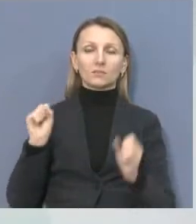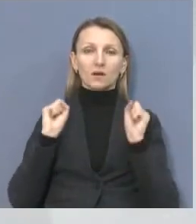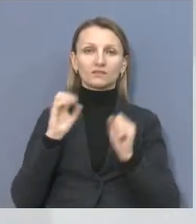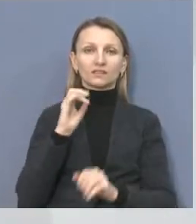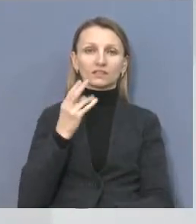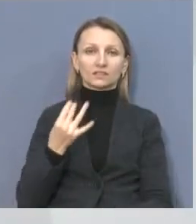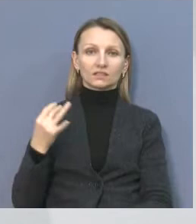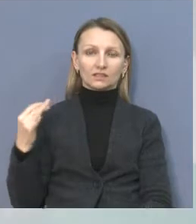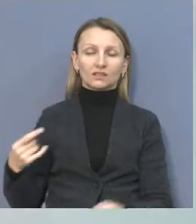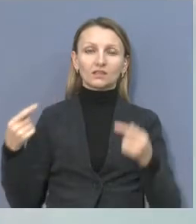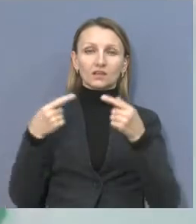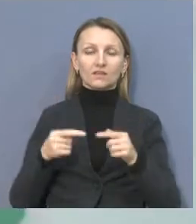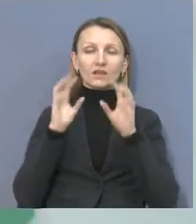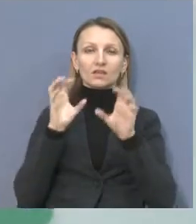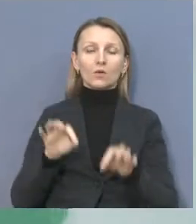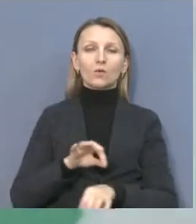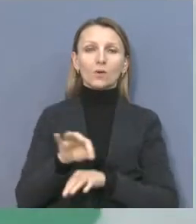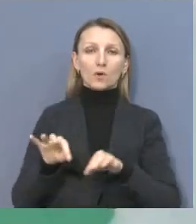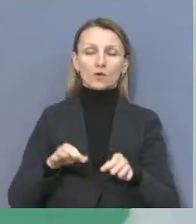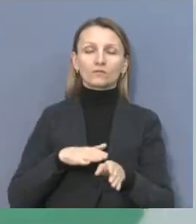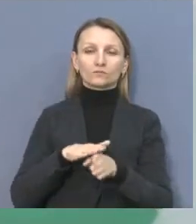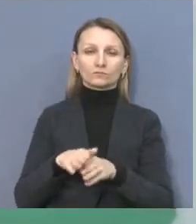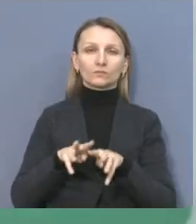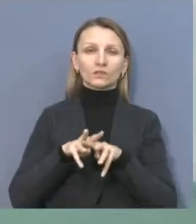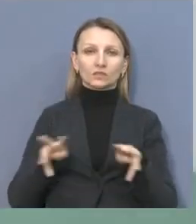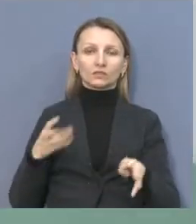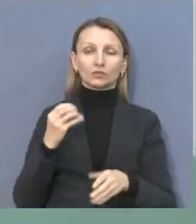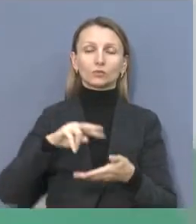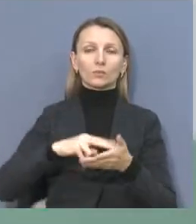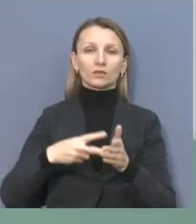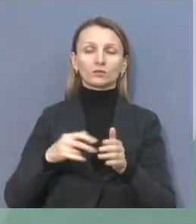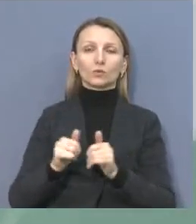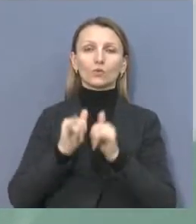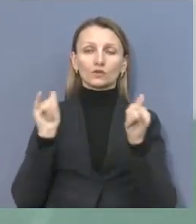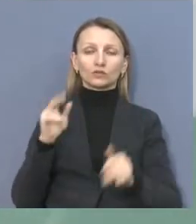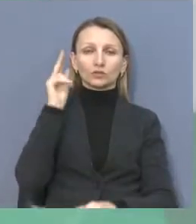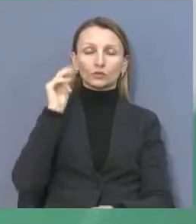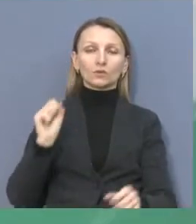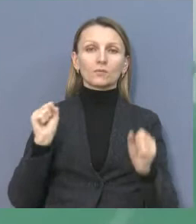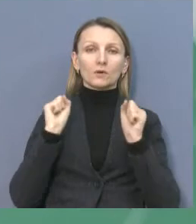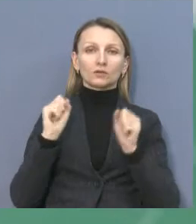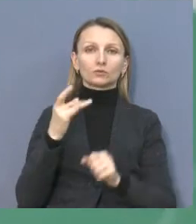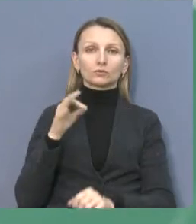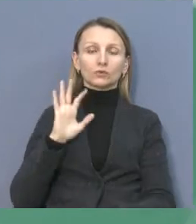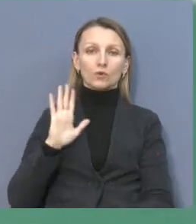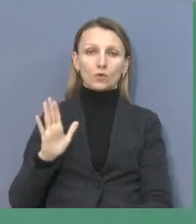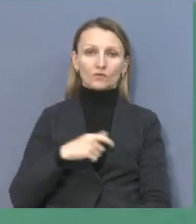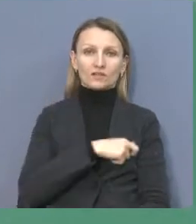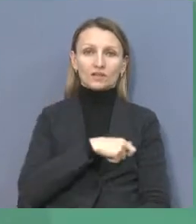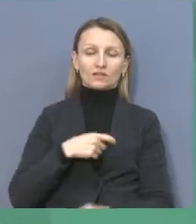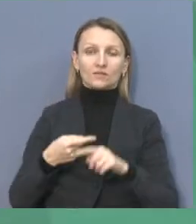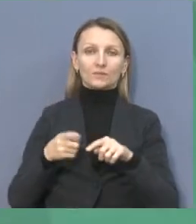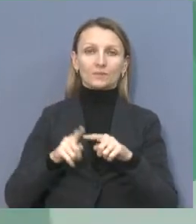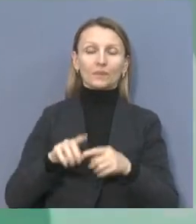соответствующий законопроект одобрил мажилис am кроме того планируется увеличить количество спортивных инструкторов в результате